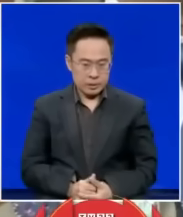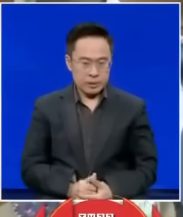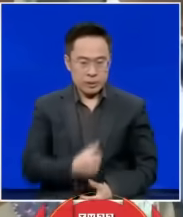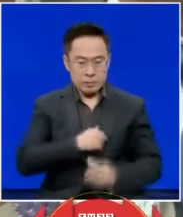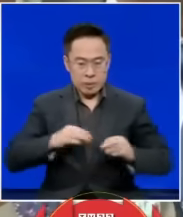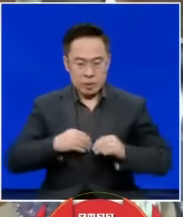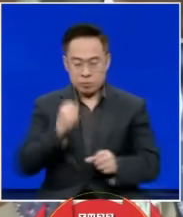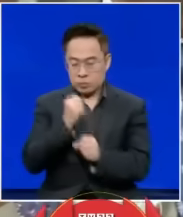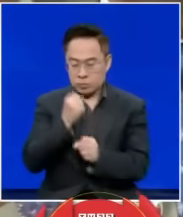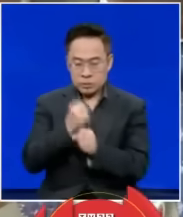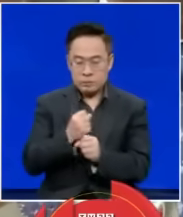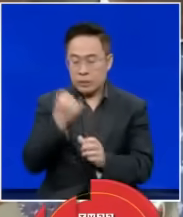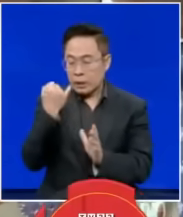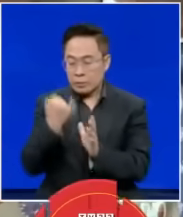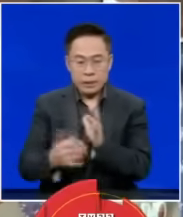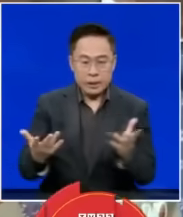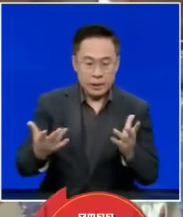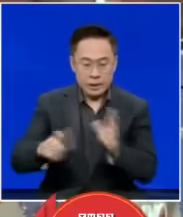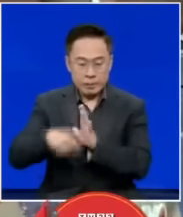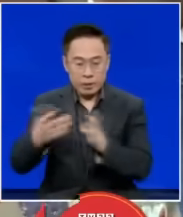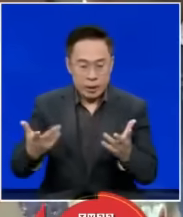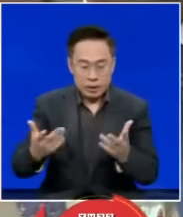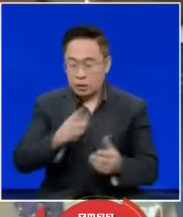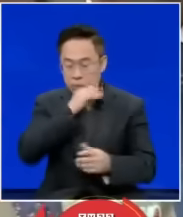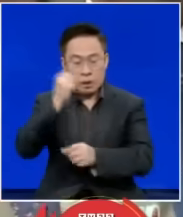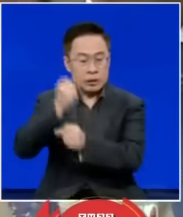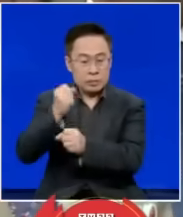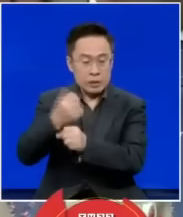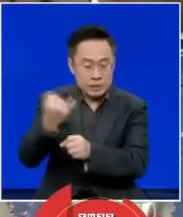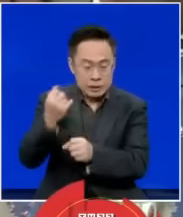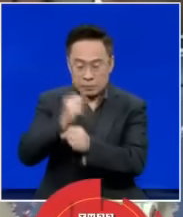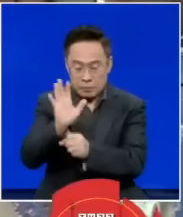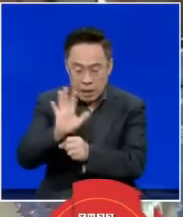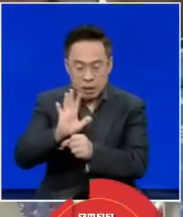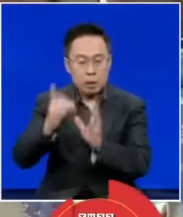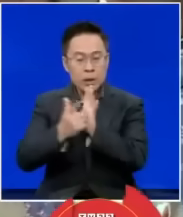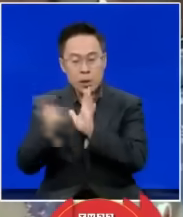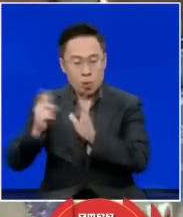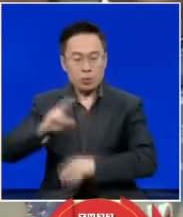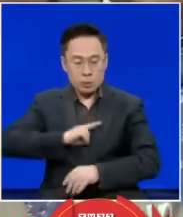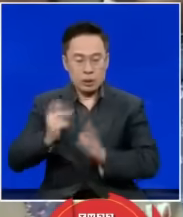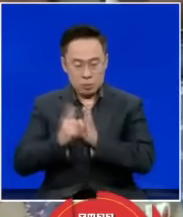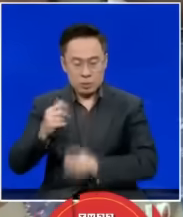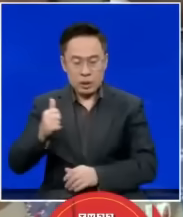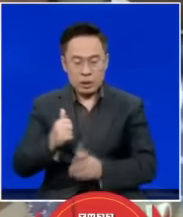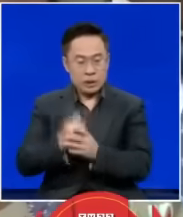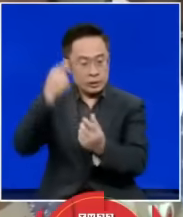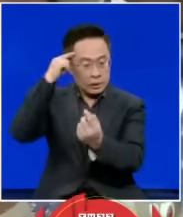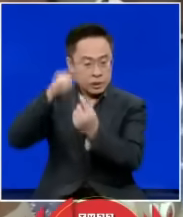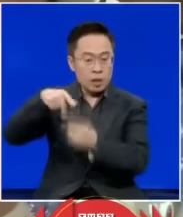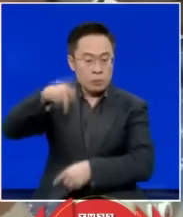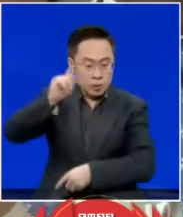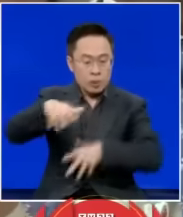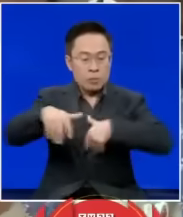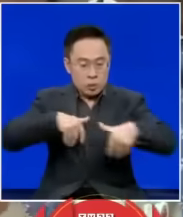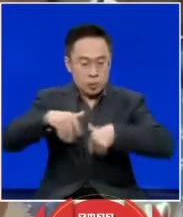ปฏิบัติหน้าที่ไม่ได้ก็ต้องไปเองก็ไม่นัดอะไรเพราะผมถือว่าประโยชน์ของประชาชนประโยชน์ของสภา